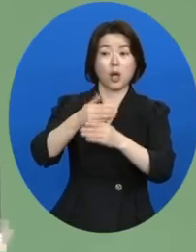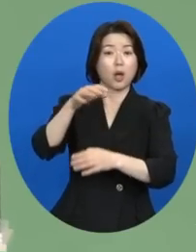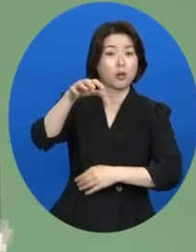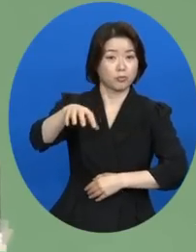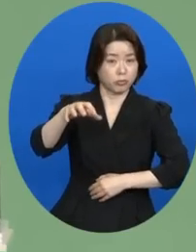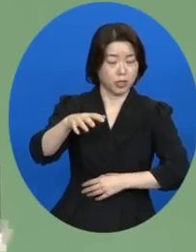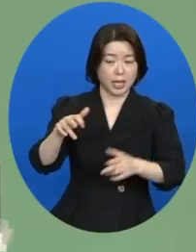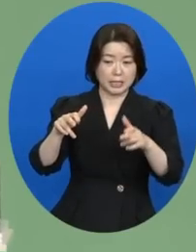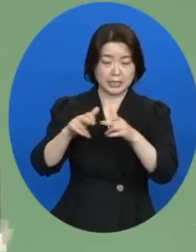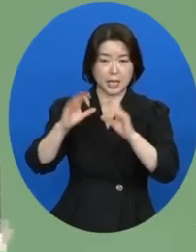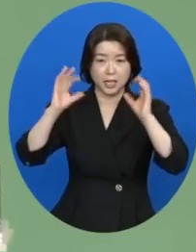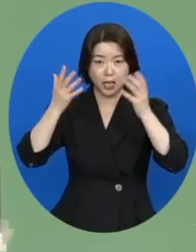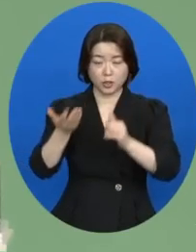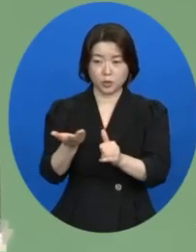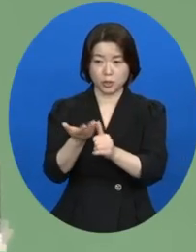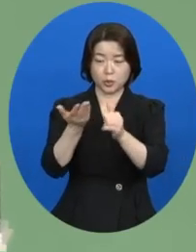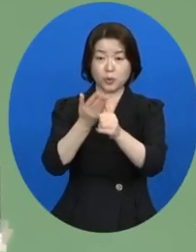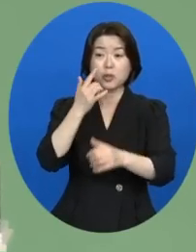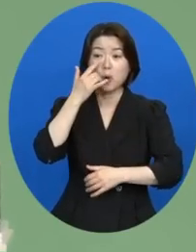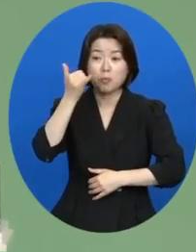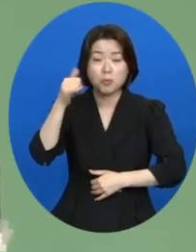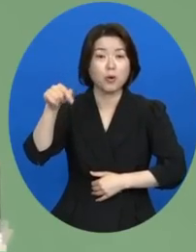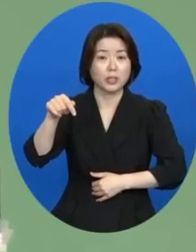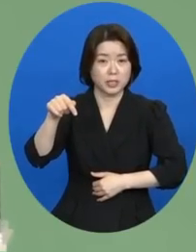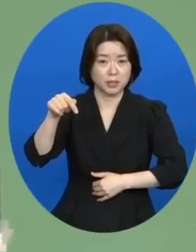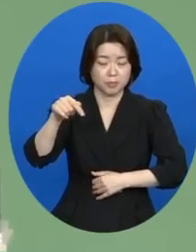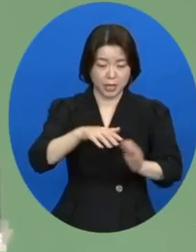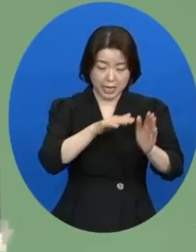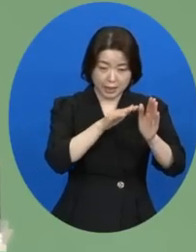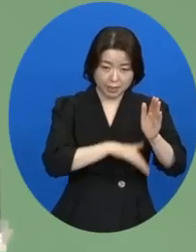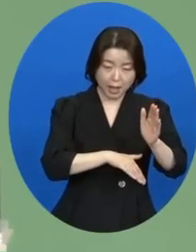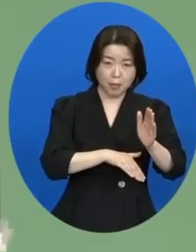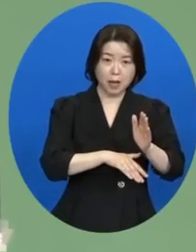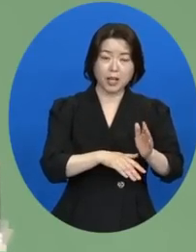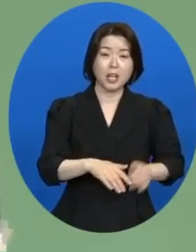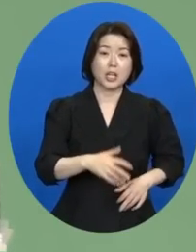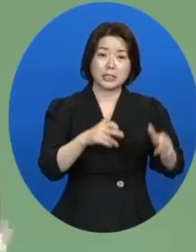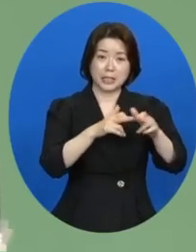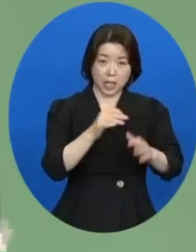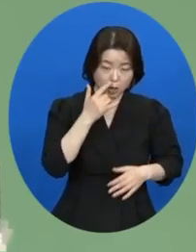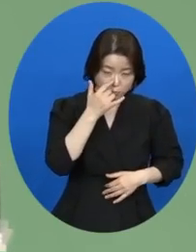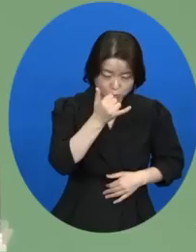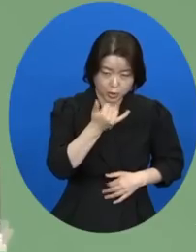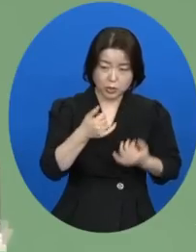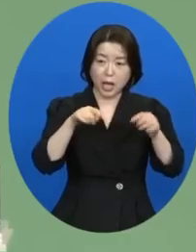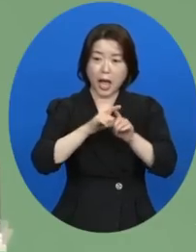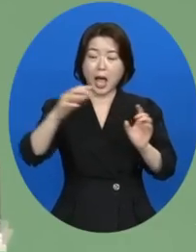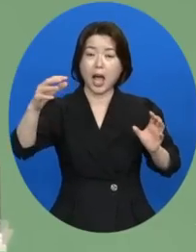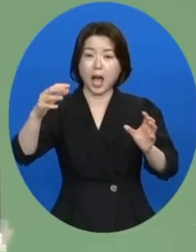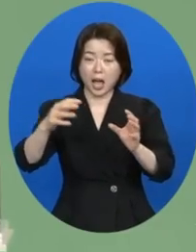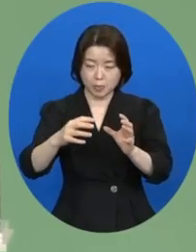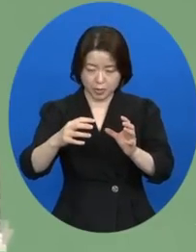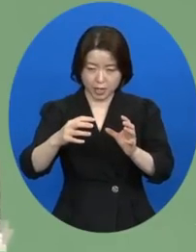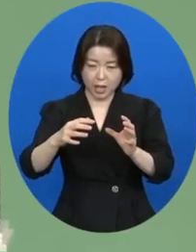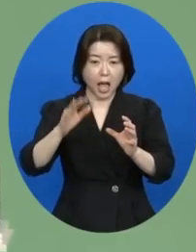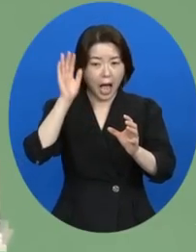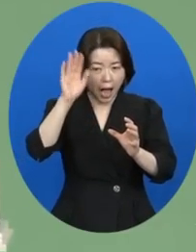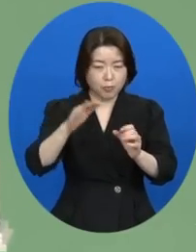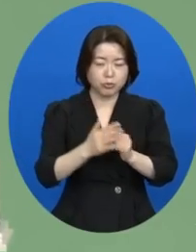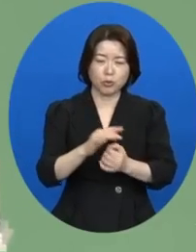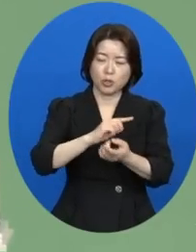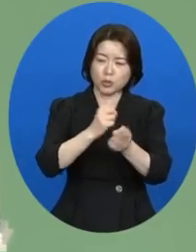장애 아이들을 키우는 부모님과 남한 부모님과 함께 만나 서로의